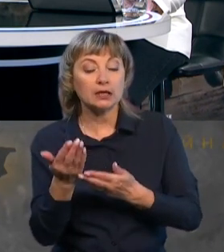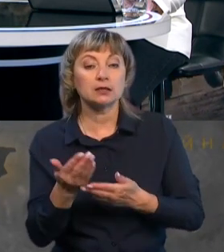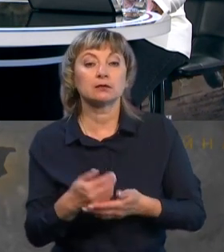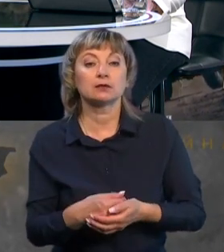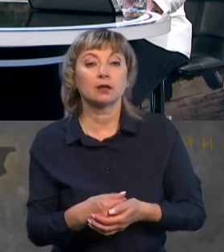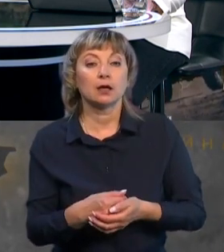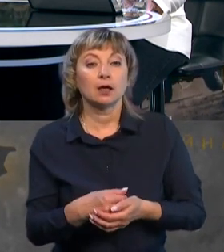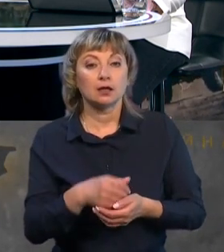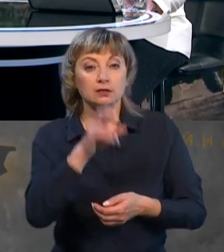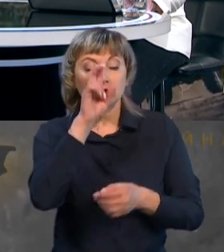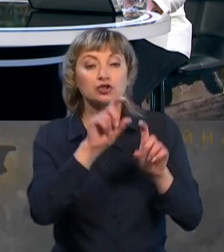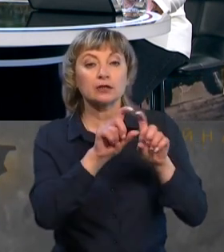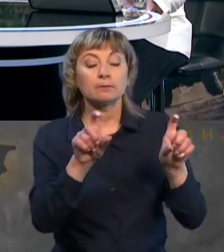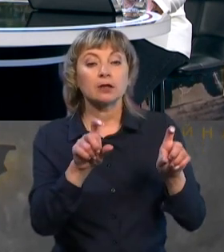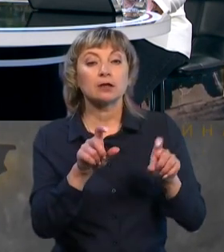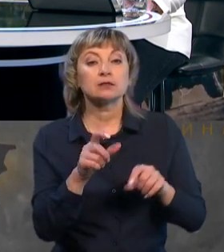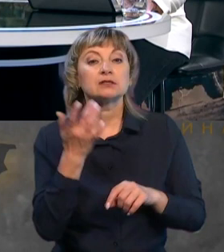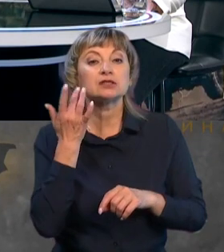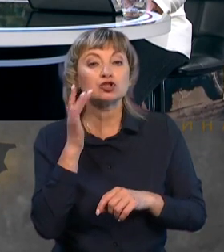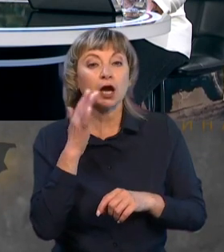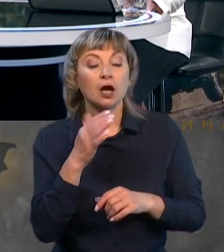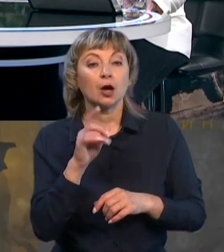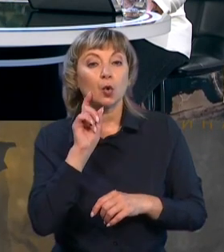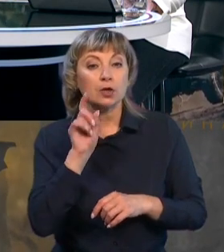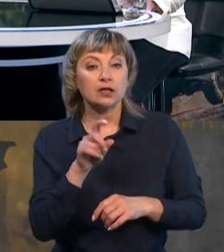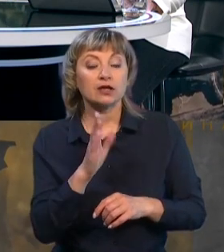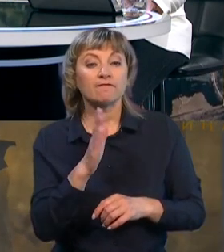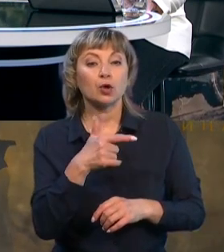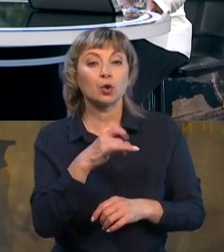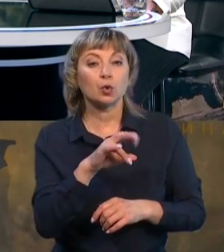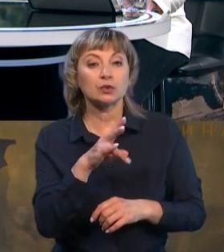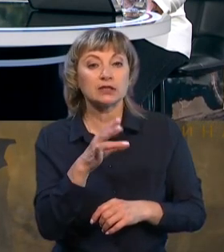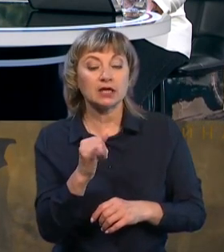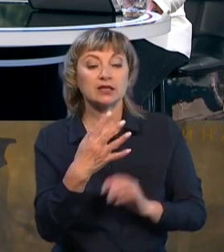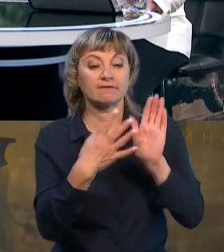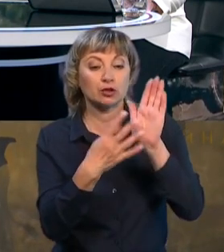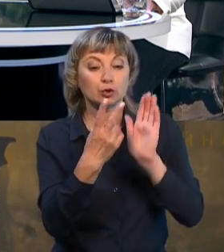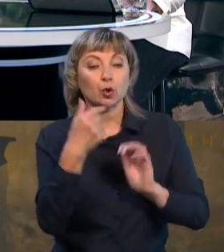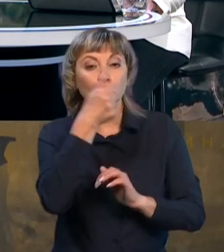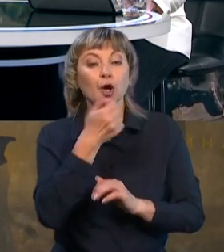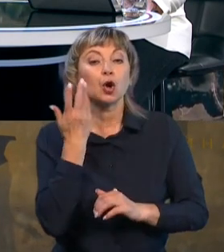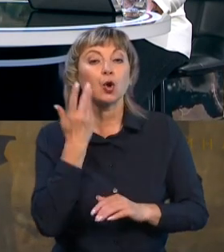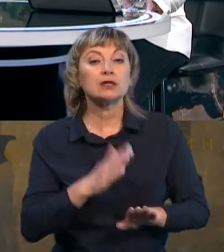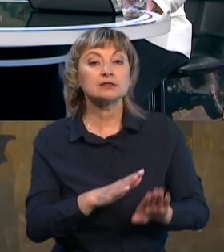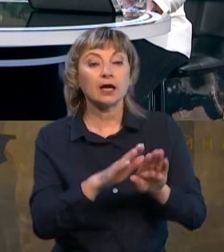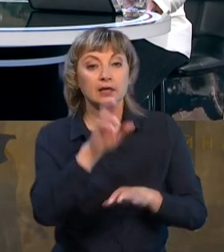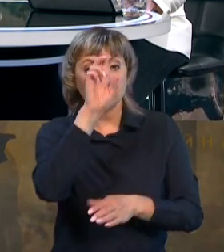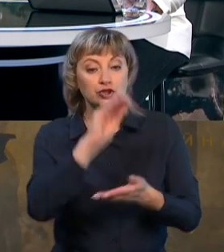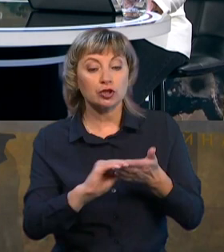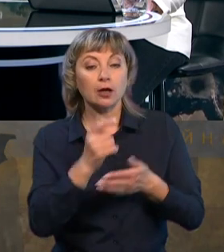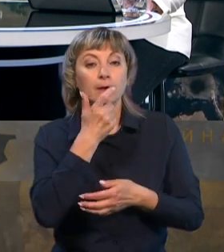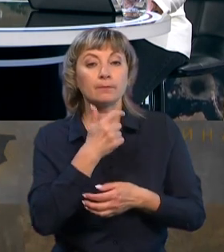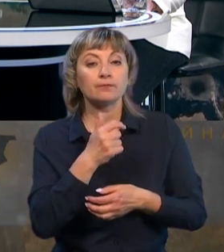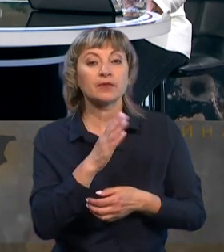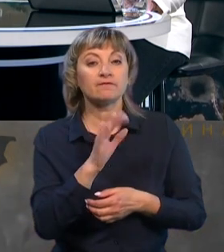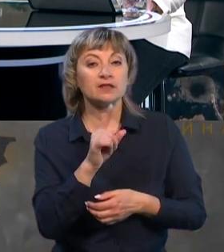державного департаментом США в Україні в грудні 92-го року коли заступник держсекретаря пан